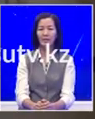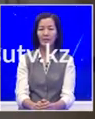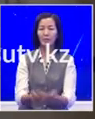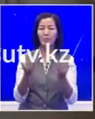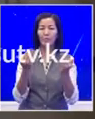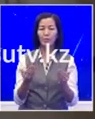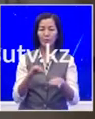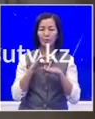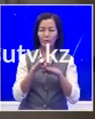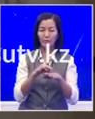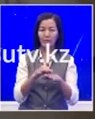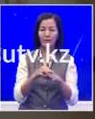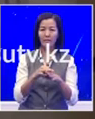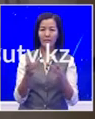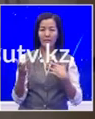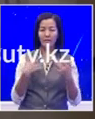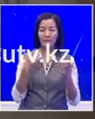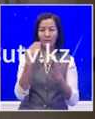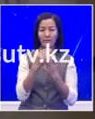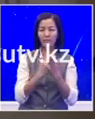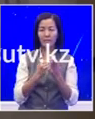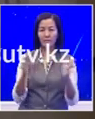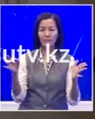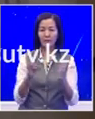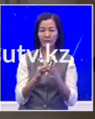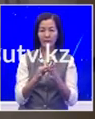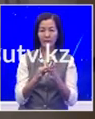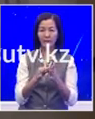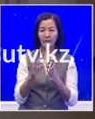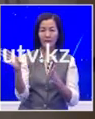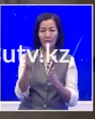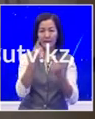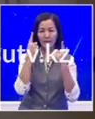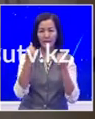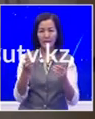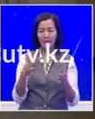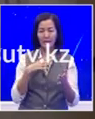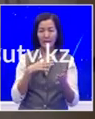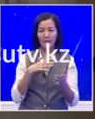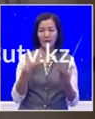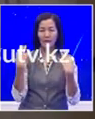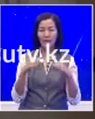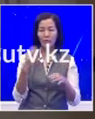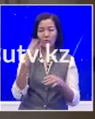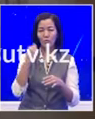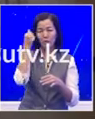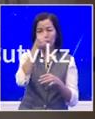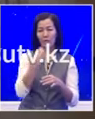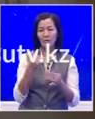Бүгінгі өтіп жатқан концертіміздің мақсаты, бұл деген енді бәрімізге мәлім, осы тәуелсіздік еліміздің 30 жылдығына орай,